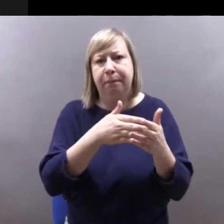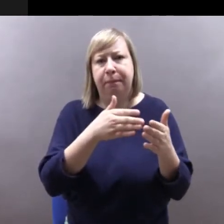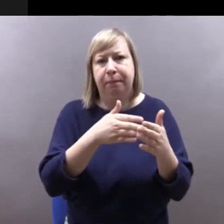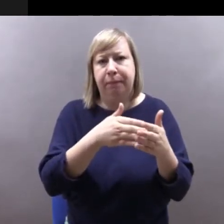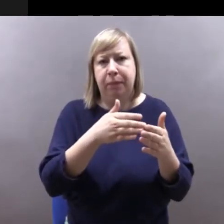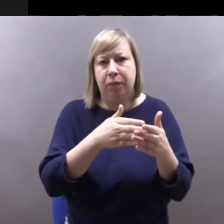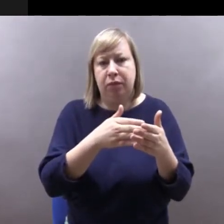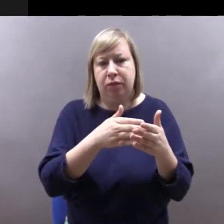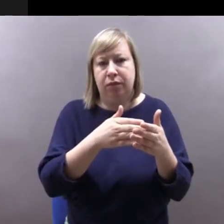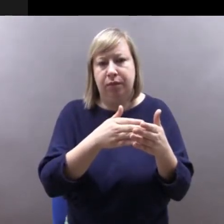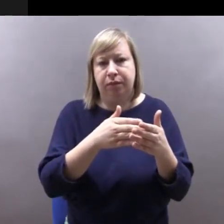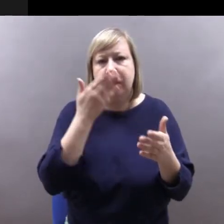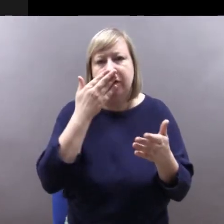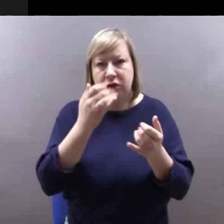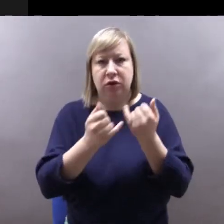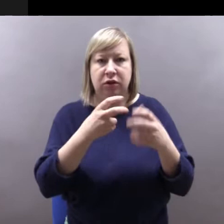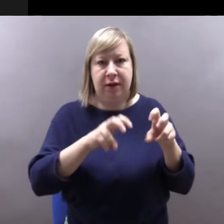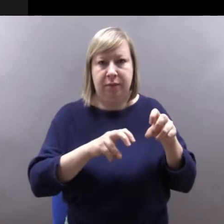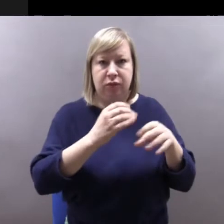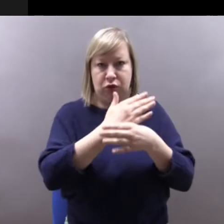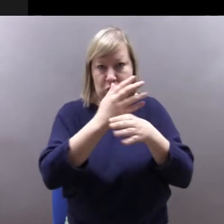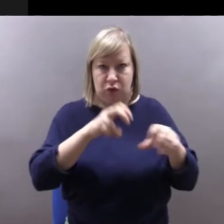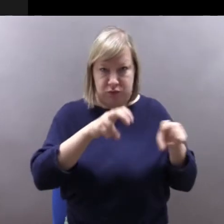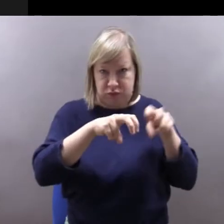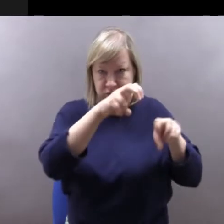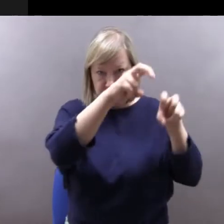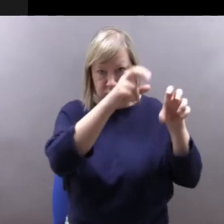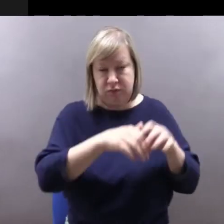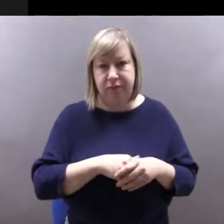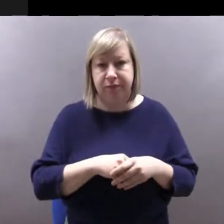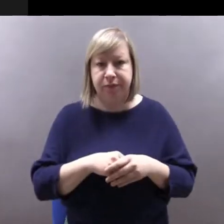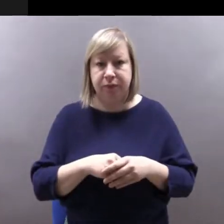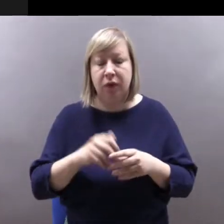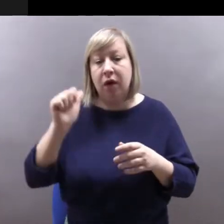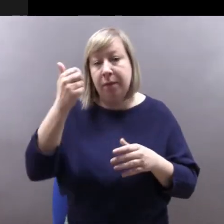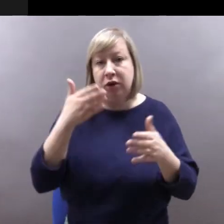bariery, gdybyś był tylko schodołaz, nawet z tym dodatkowym wózkiem?